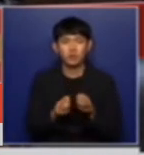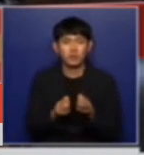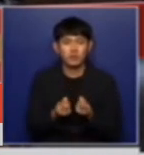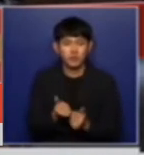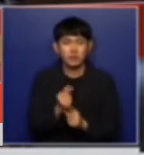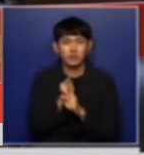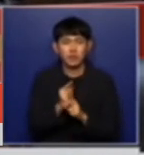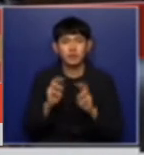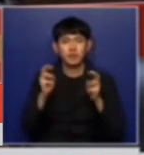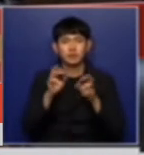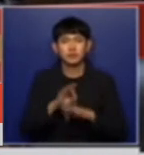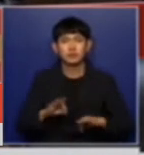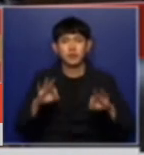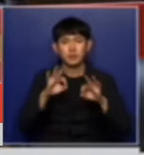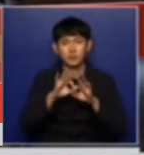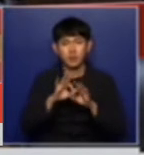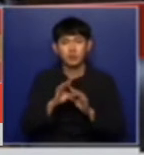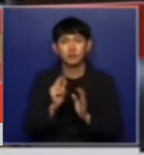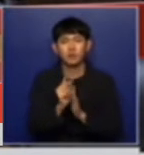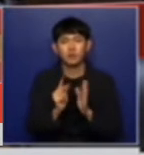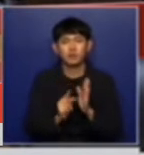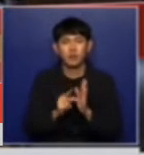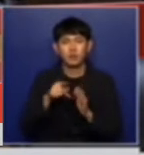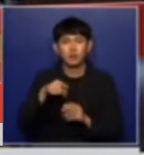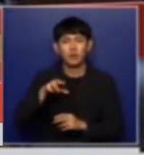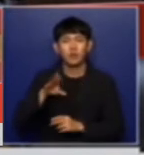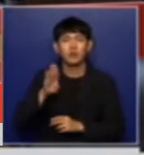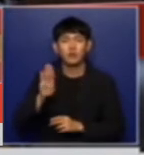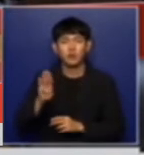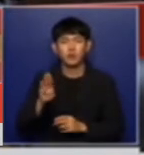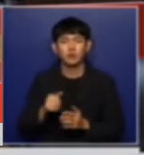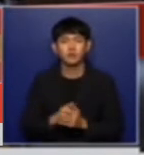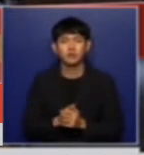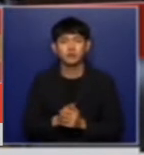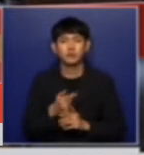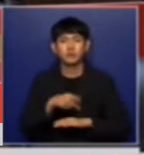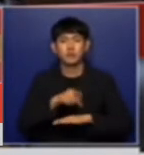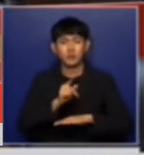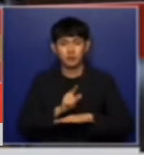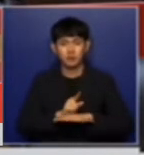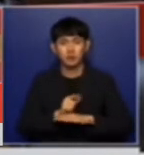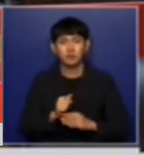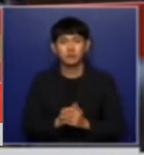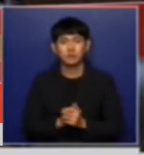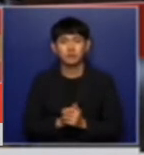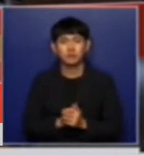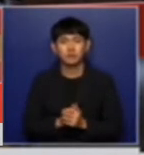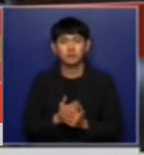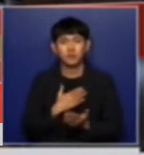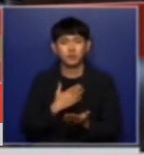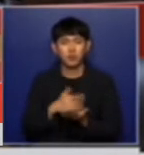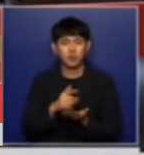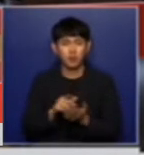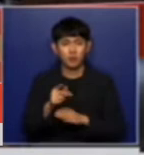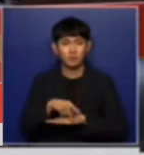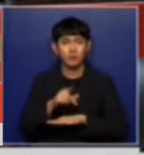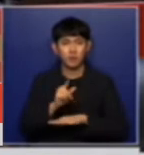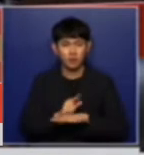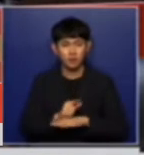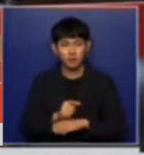สาระสำคัญของตัวร่างพระราชบัญญัตินะครับท่านประธานครับผมกราบเรียนท่านประธานด้วยความเคารพครับ